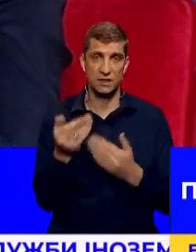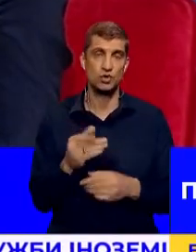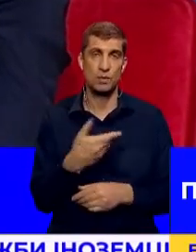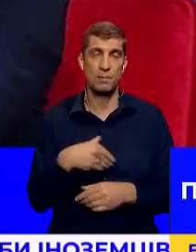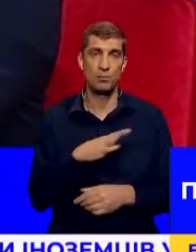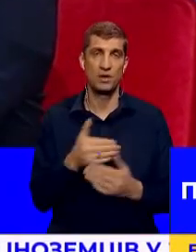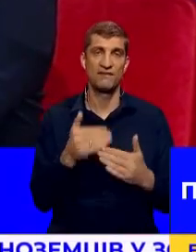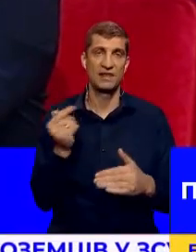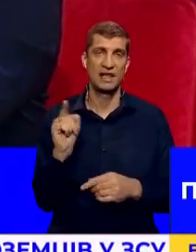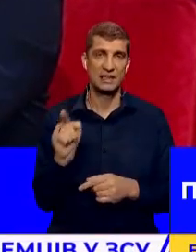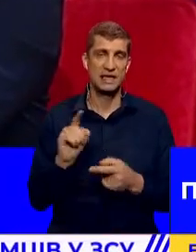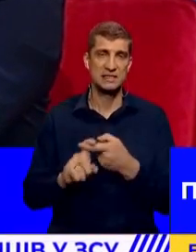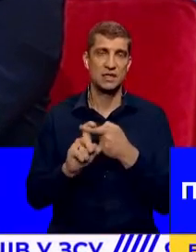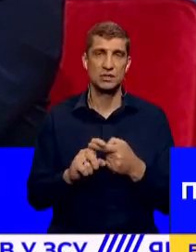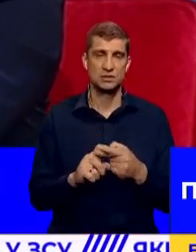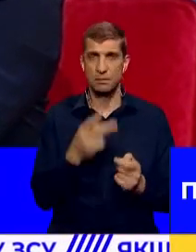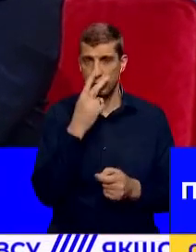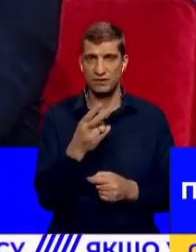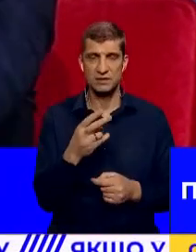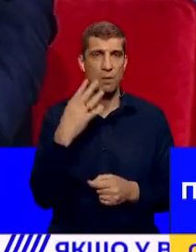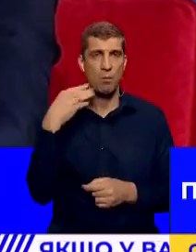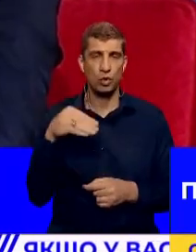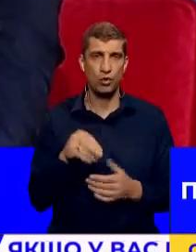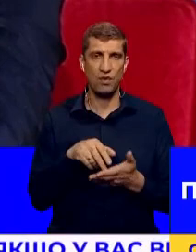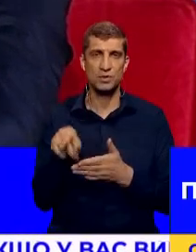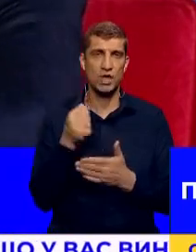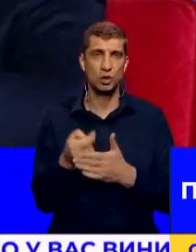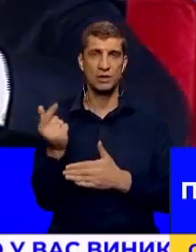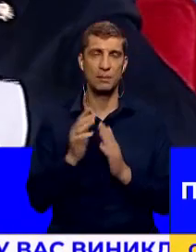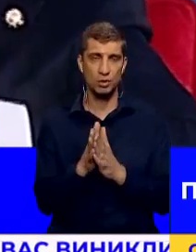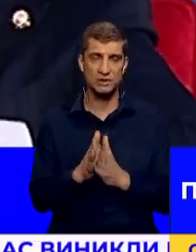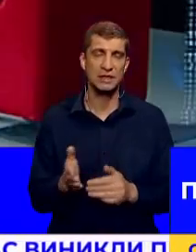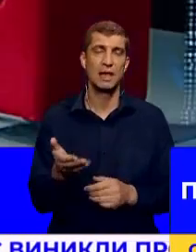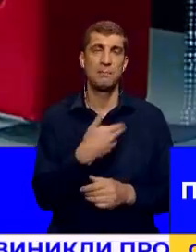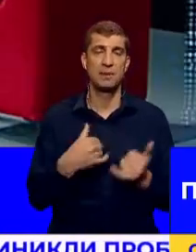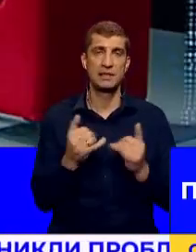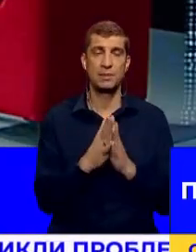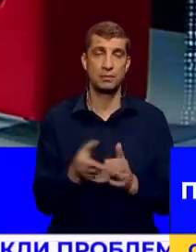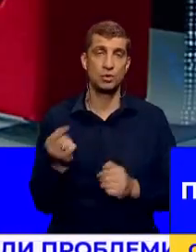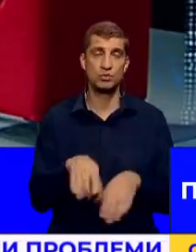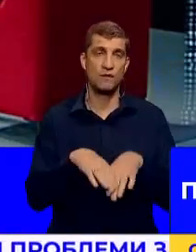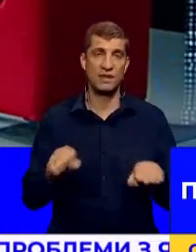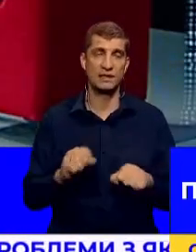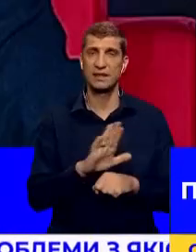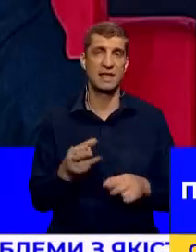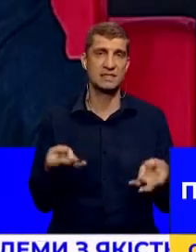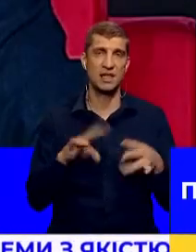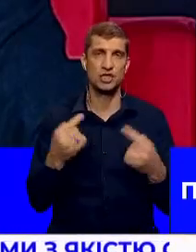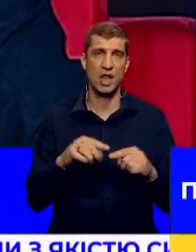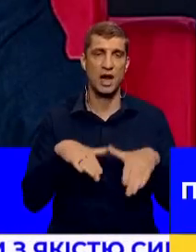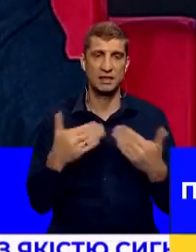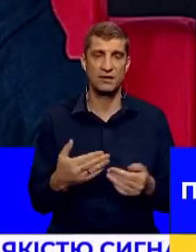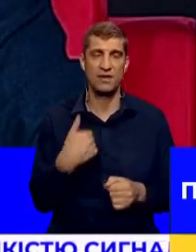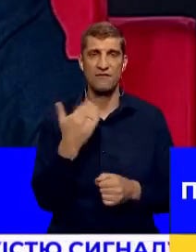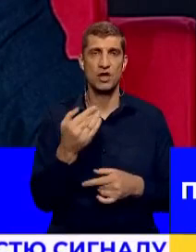них залежні. Подивіться, Молдова пішла до них просити, ми тепер просимо. Тому що влада не залишила альтернативи. Я